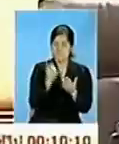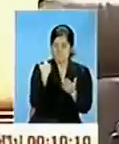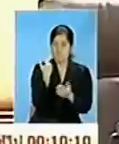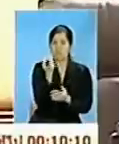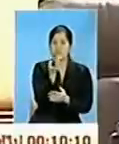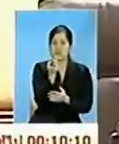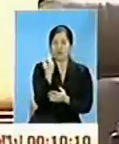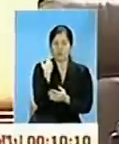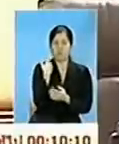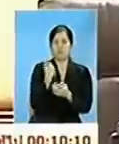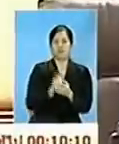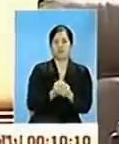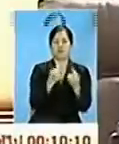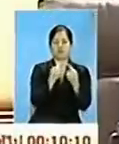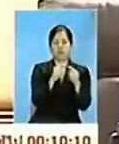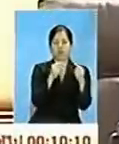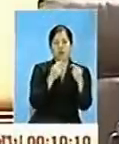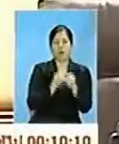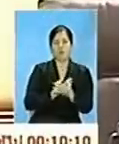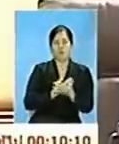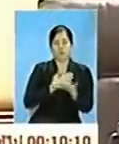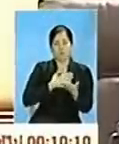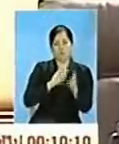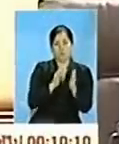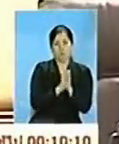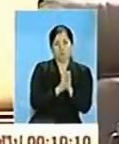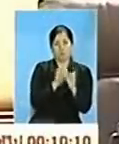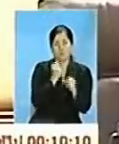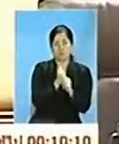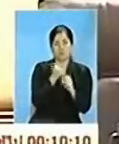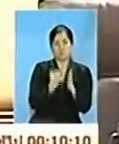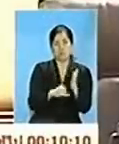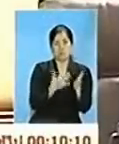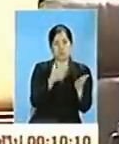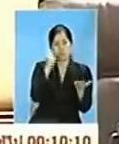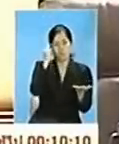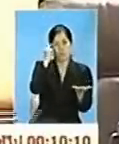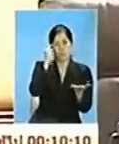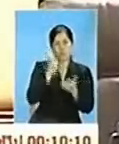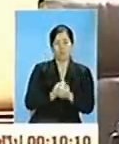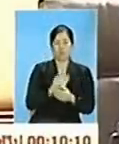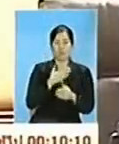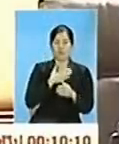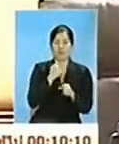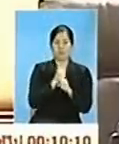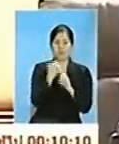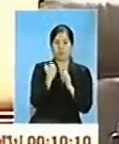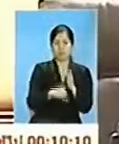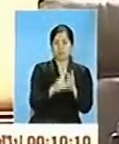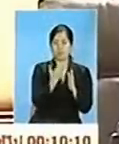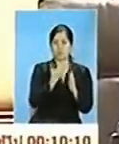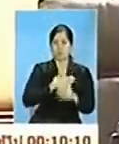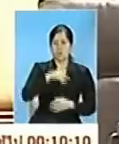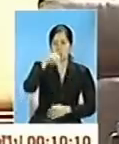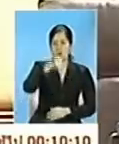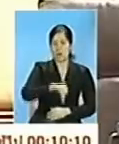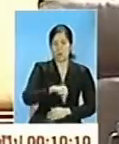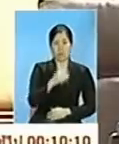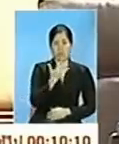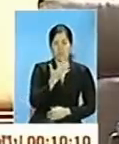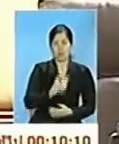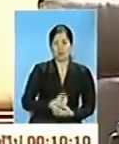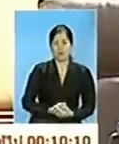างแต่ผมไม่ได้ไปแอบค้าด้วยนะครับผมไม่โสกปลกไม่ชั่วไม่เล